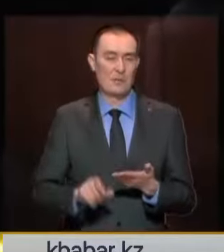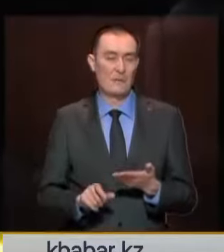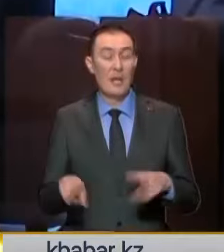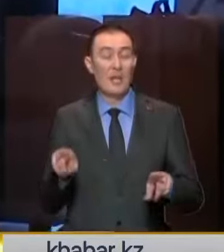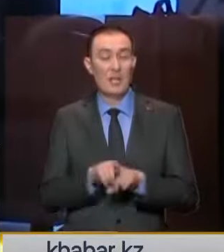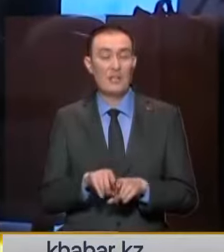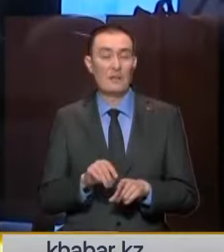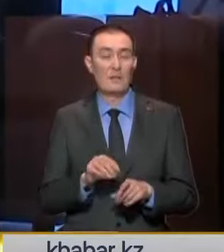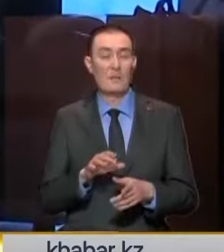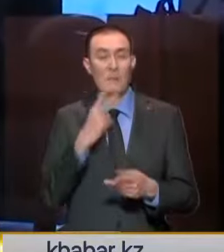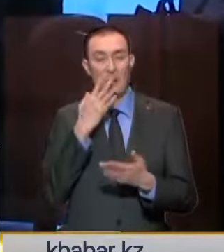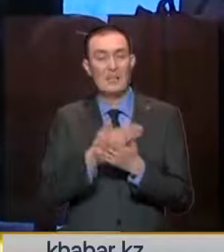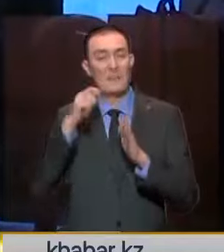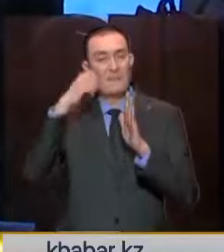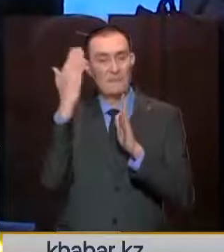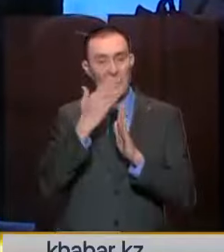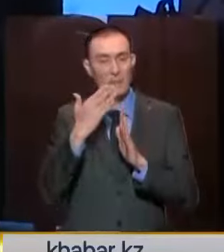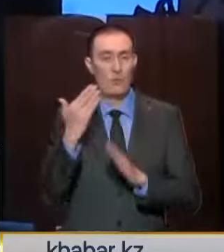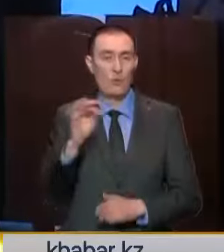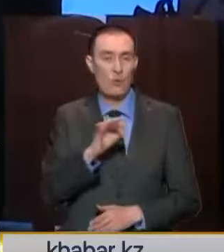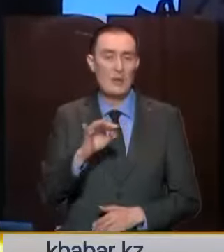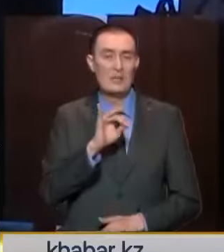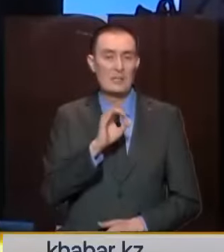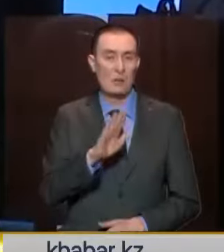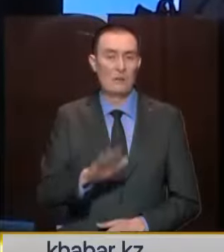Также собравшимся показали фильм о Беркуте